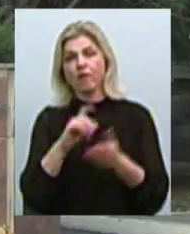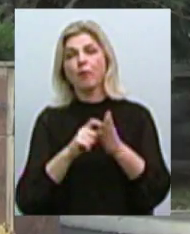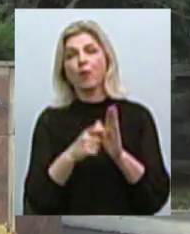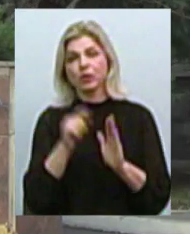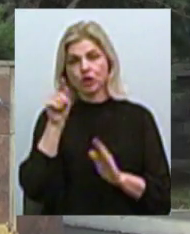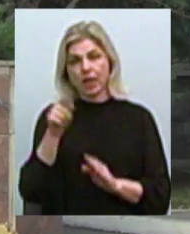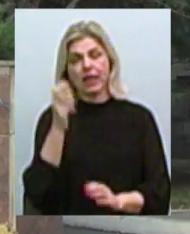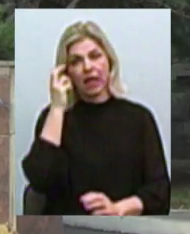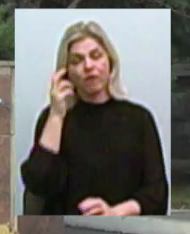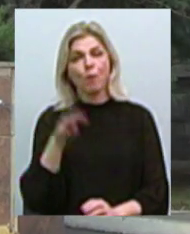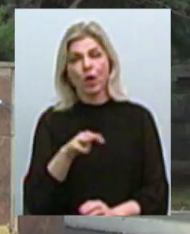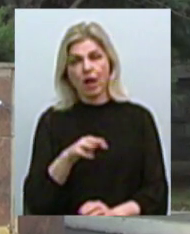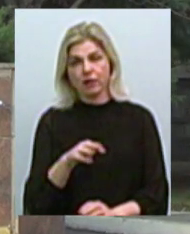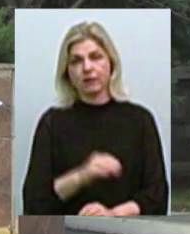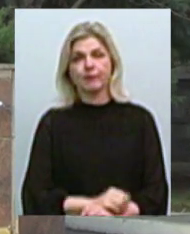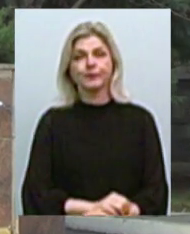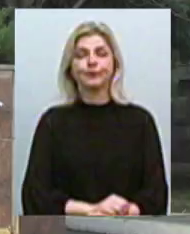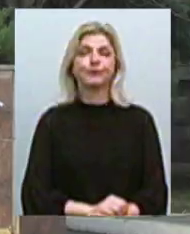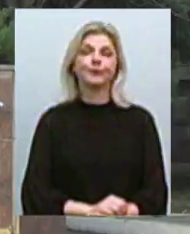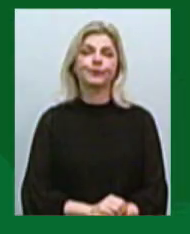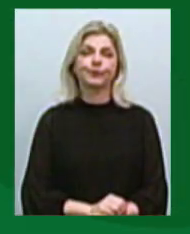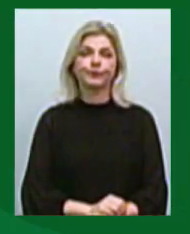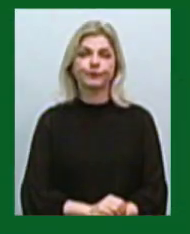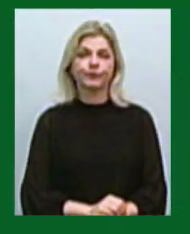Кльосова, Василь Філімон. Новини на Суспільному. Миколаїв.